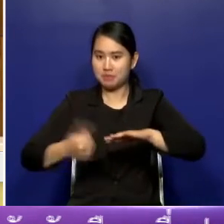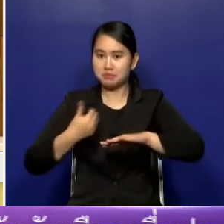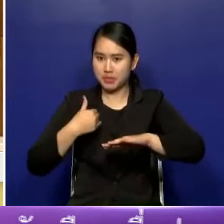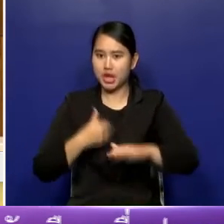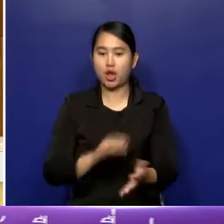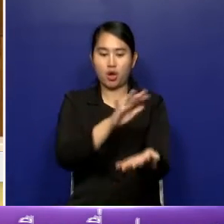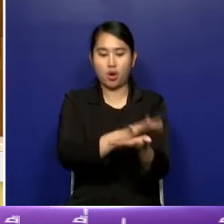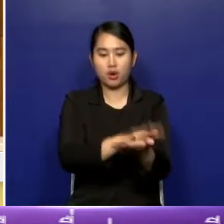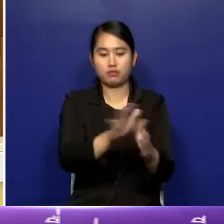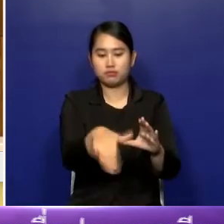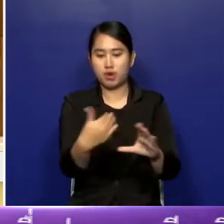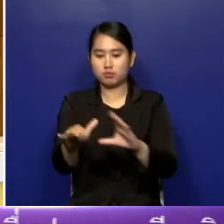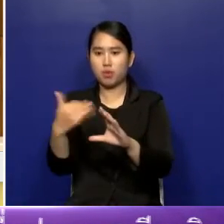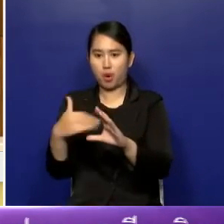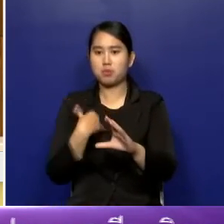on,